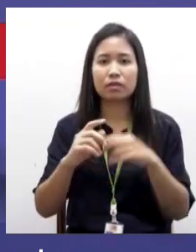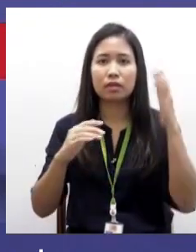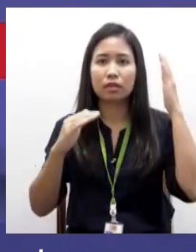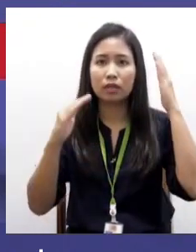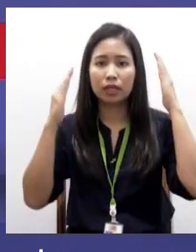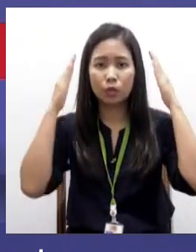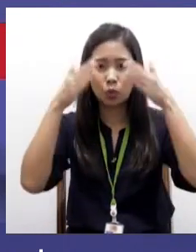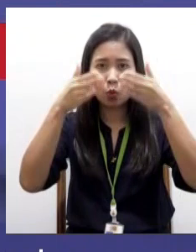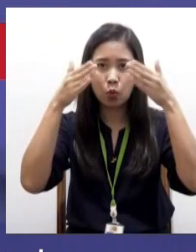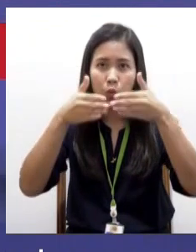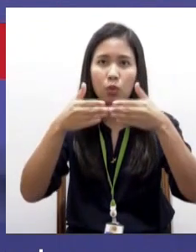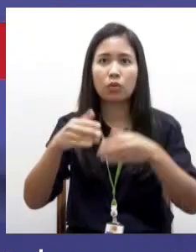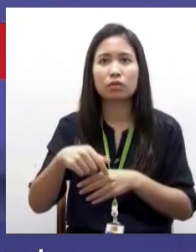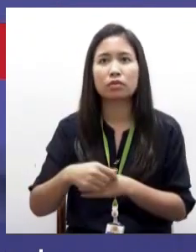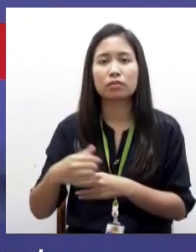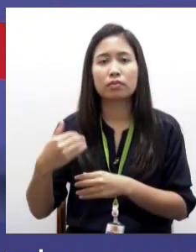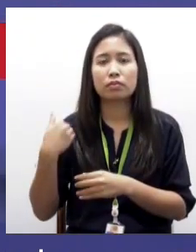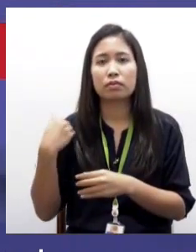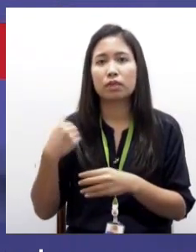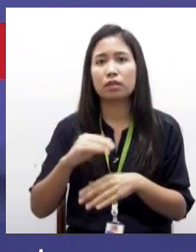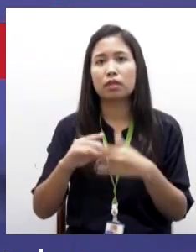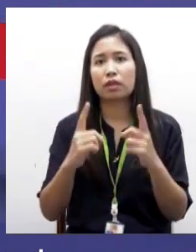คนนะครับอ่าส่วนผู้ที่แอบเสียชีวิตมากที่สุดจะเป็นที่ประเทศอินโดนีเซียนะครับมีผู้เสียชีวิตถึง459